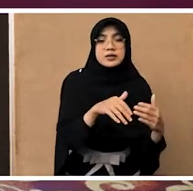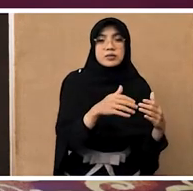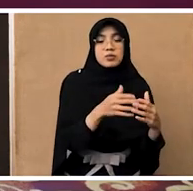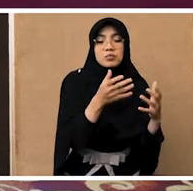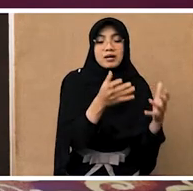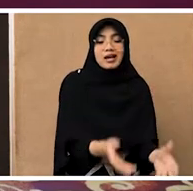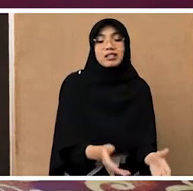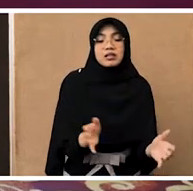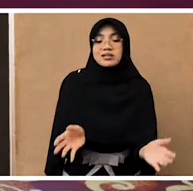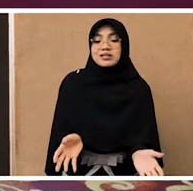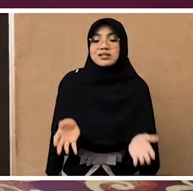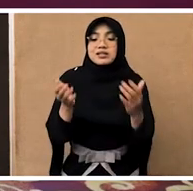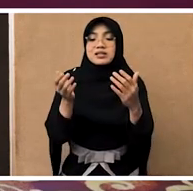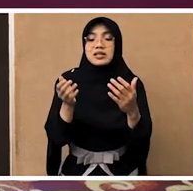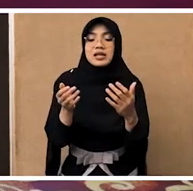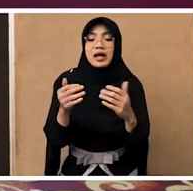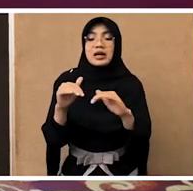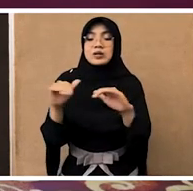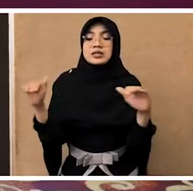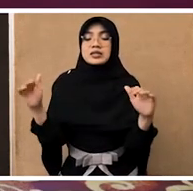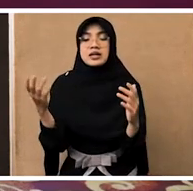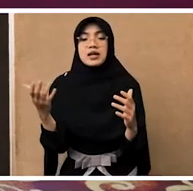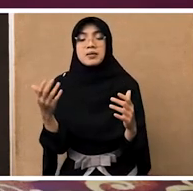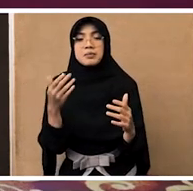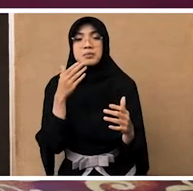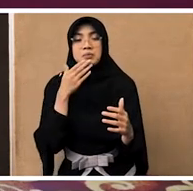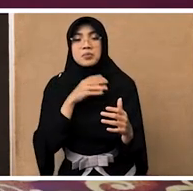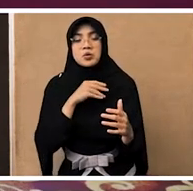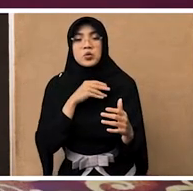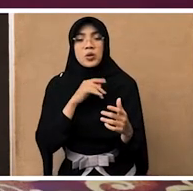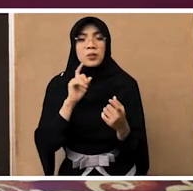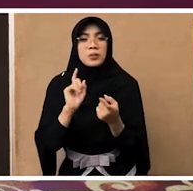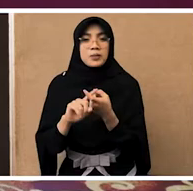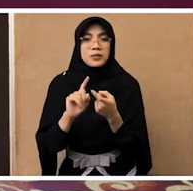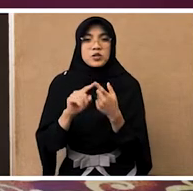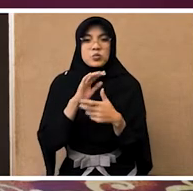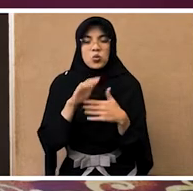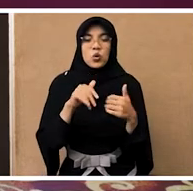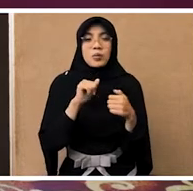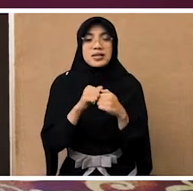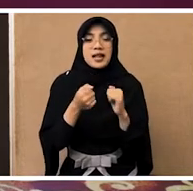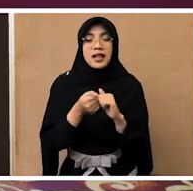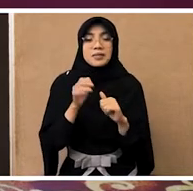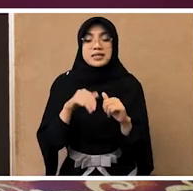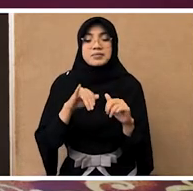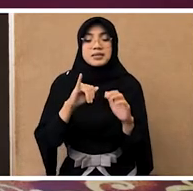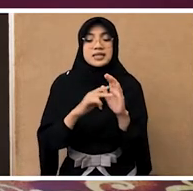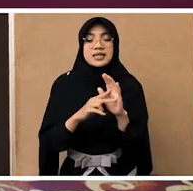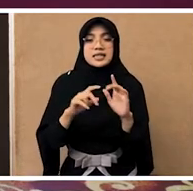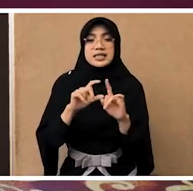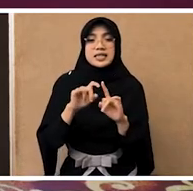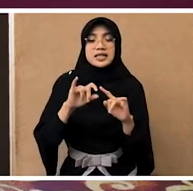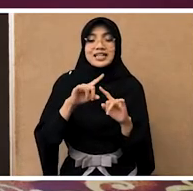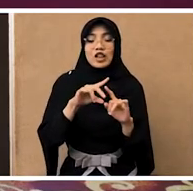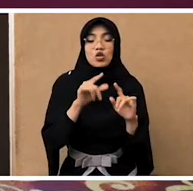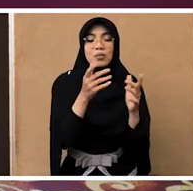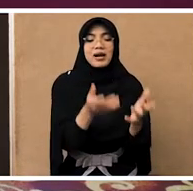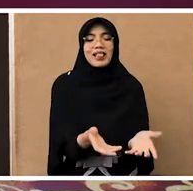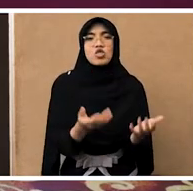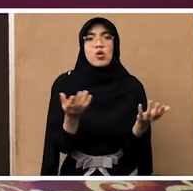berat sidang dan ringan ini yang menurut kawan-kawan bermasalah indikatornya berat itu